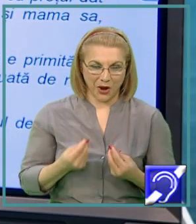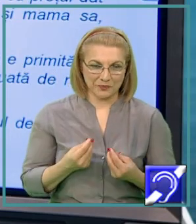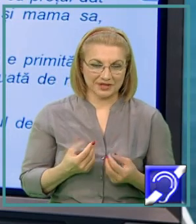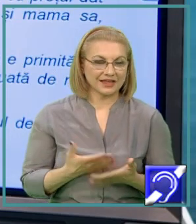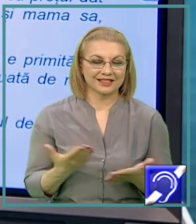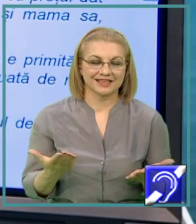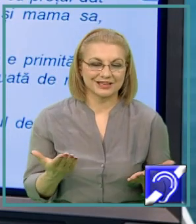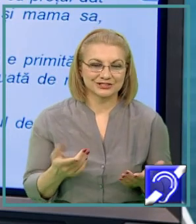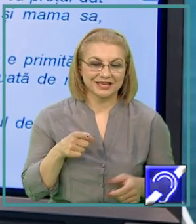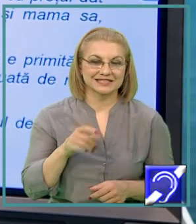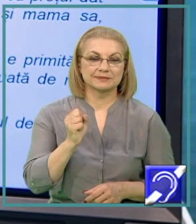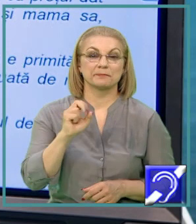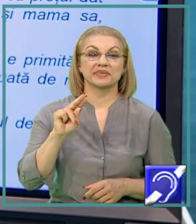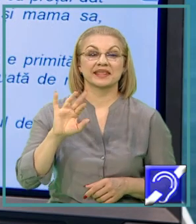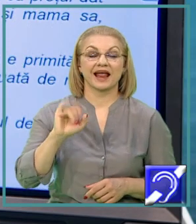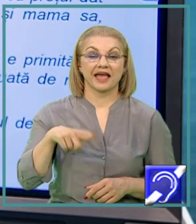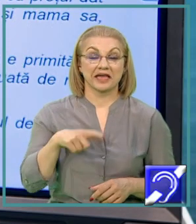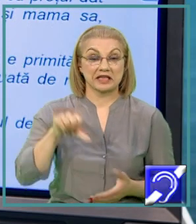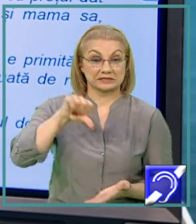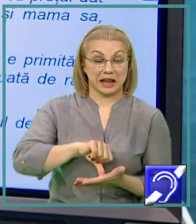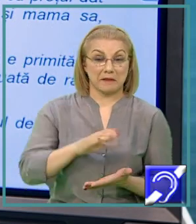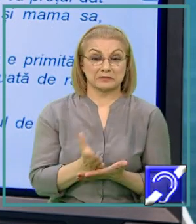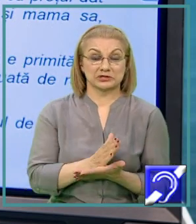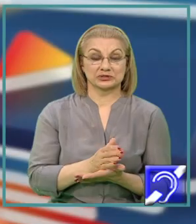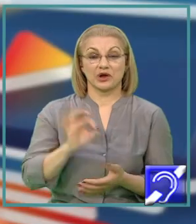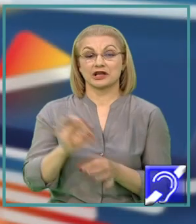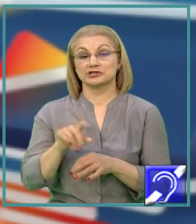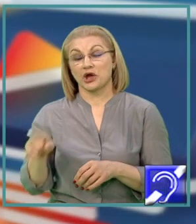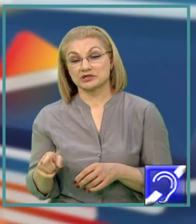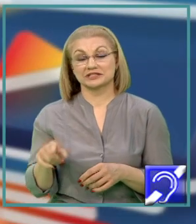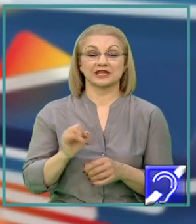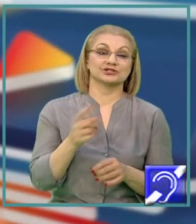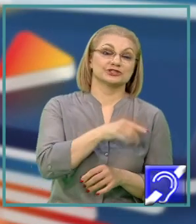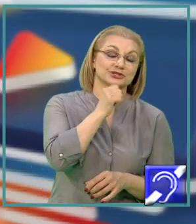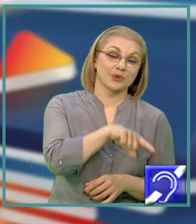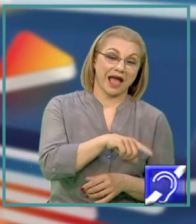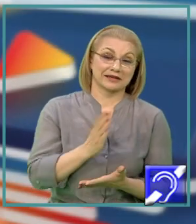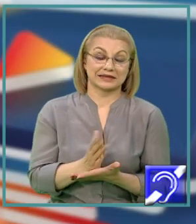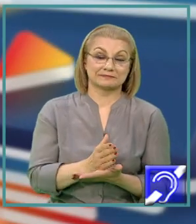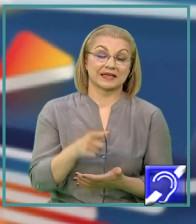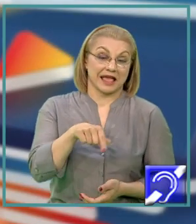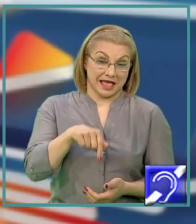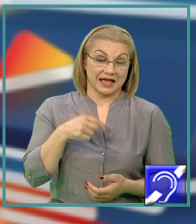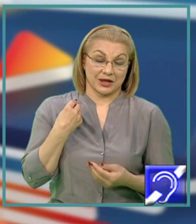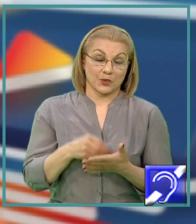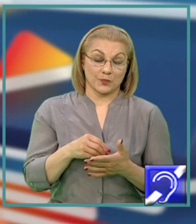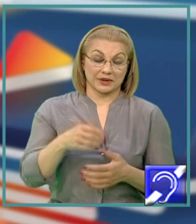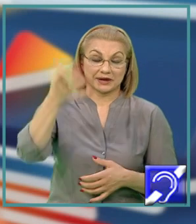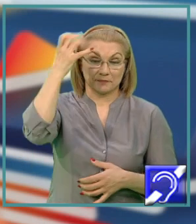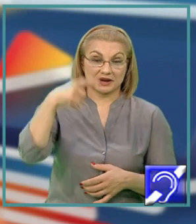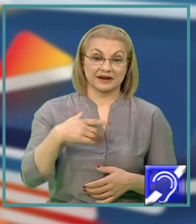este clar prins la mijloc între soție și soacră. El își cumpără pălărie pentru că vrea să-și mulțumească